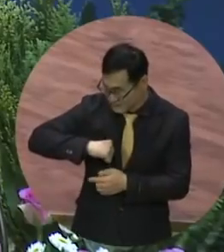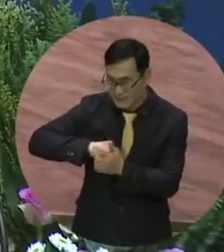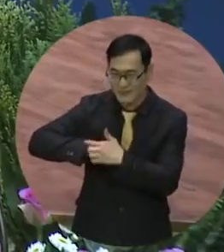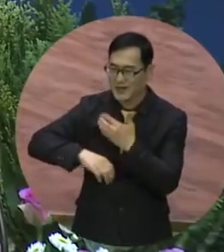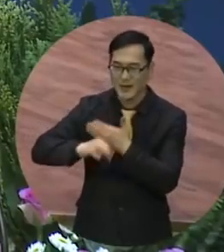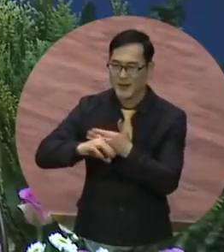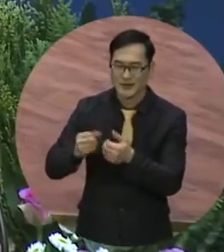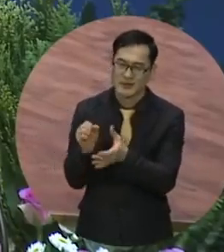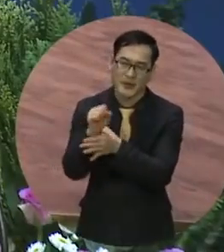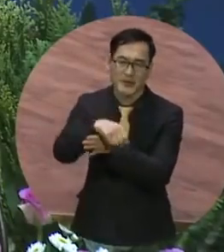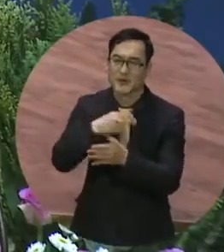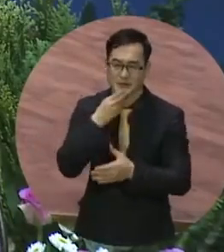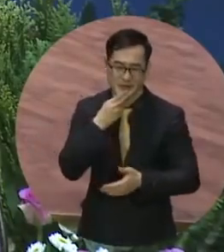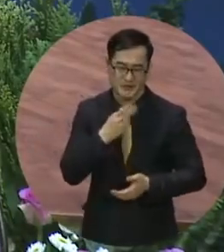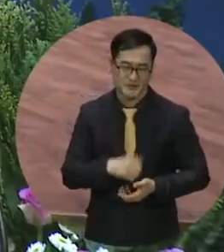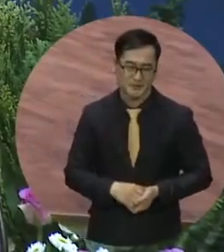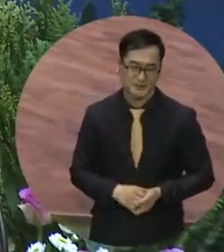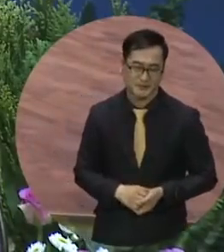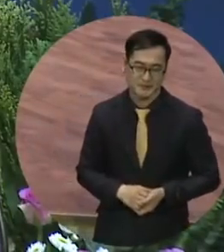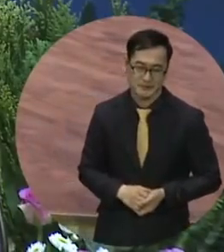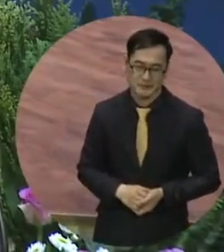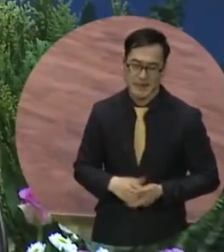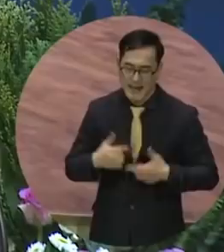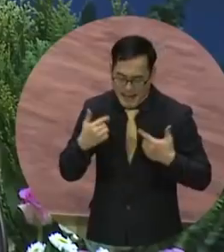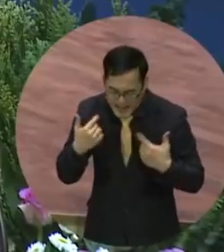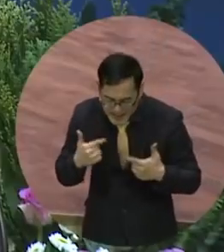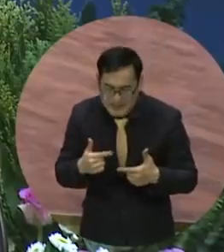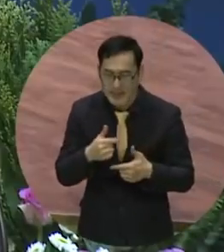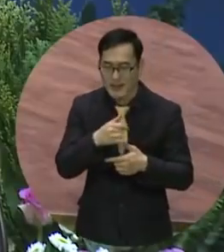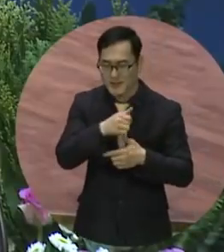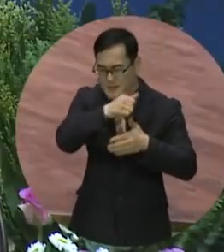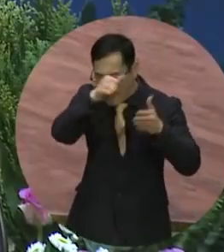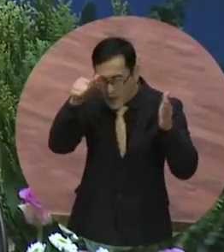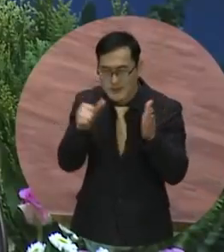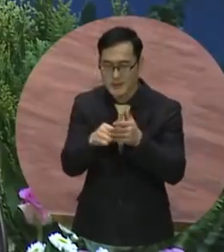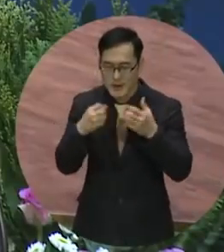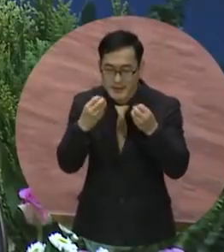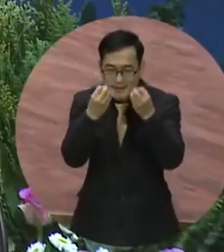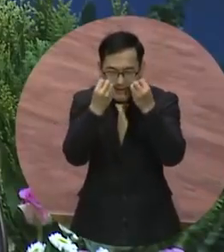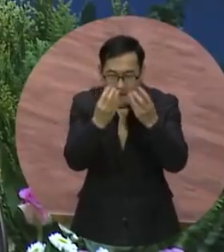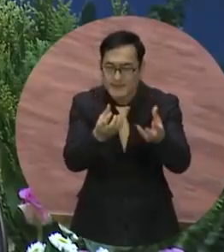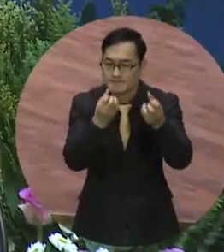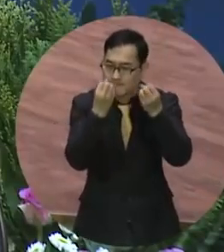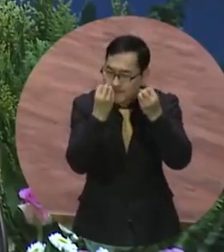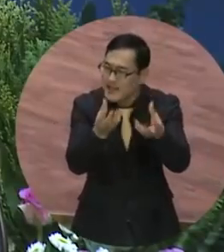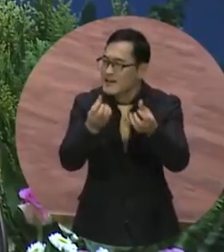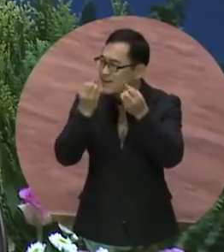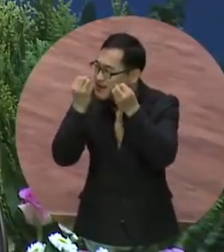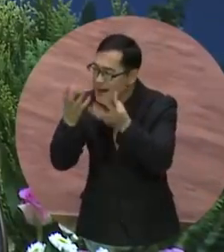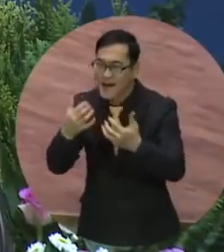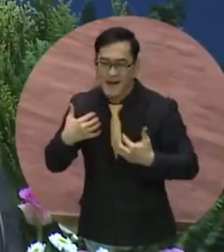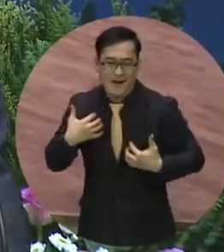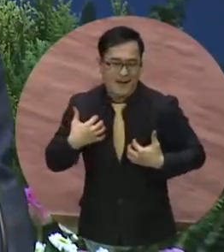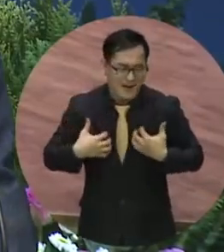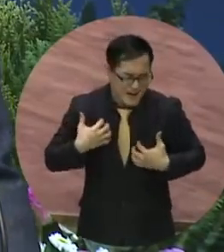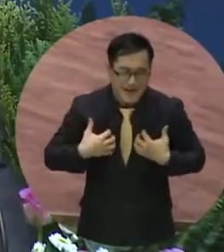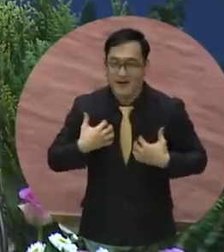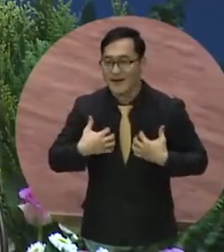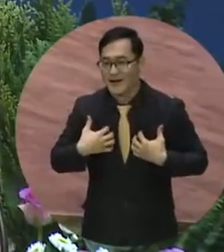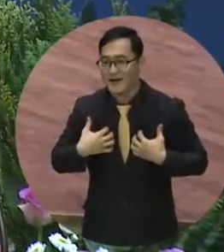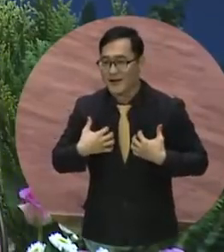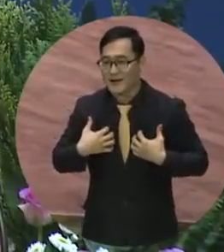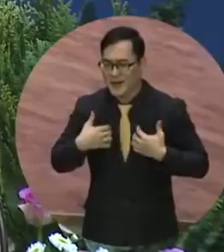바랍니다. 매일매일의 간증, 세트를 갖추라. 매일 간증이 돼. 매일 이거 막 이것이 나의